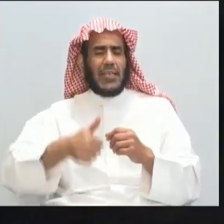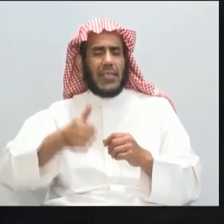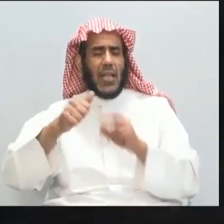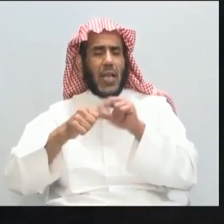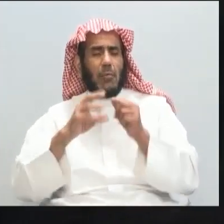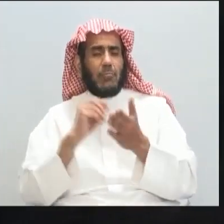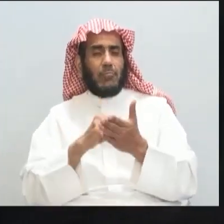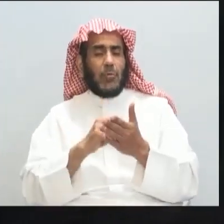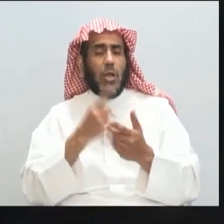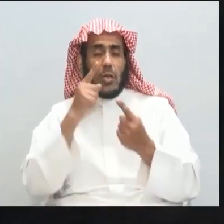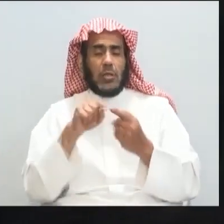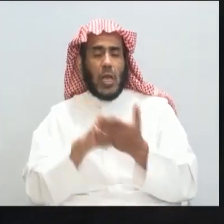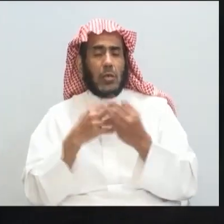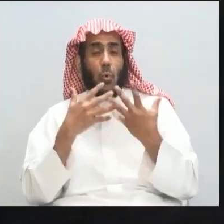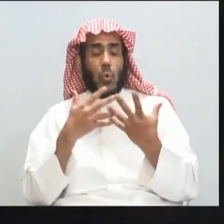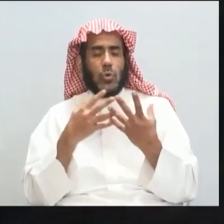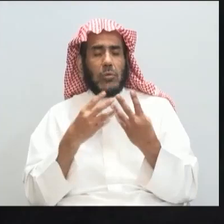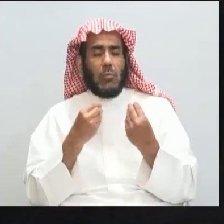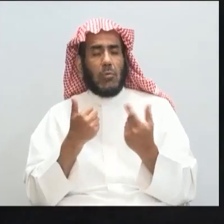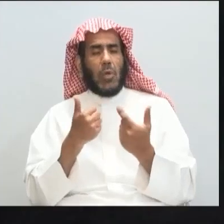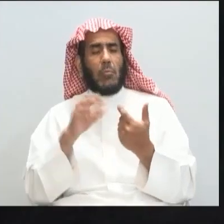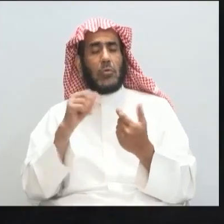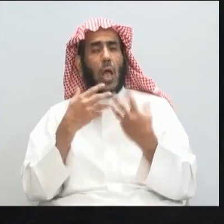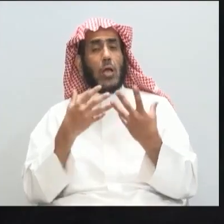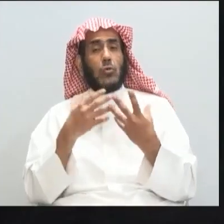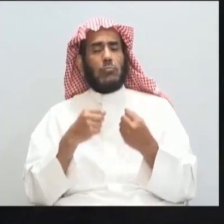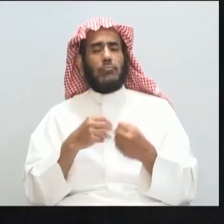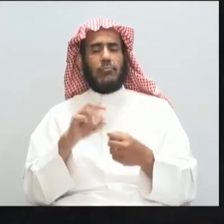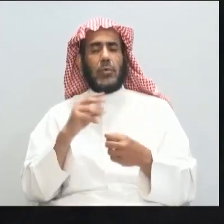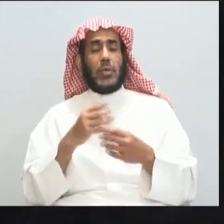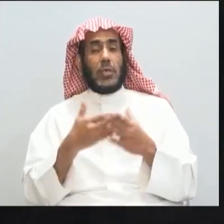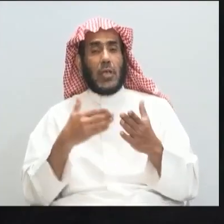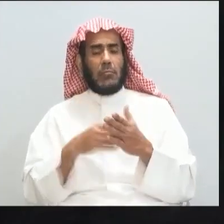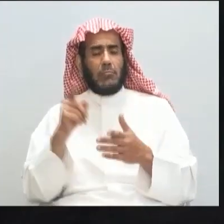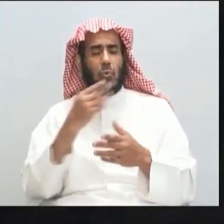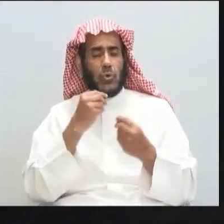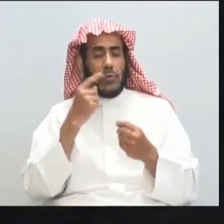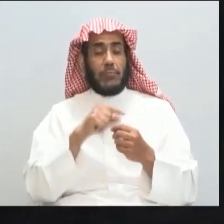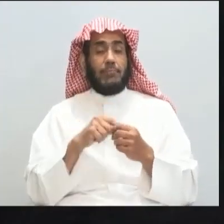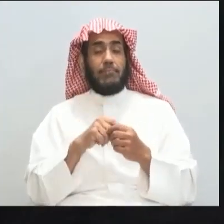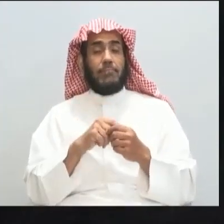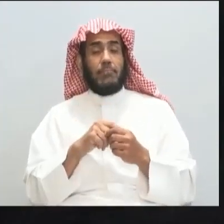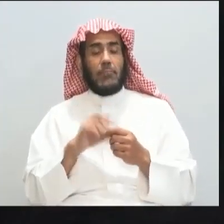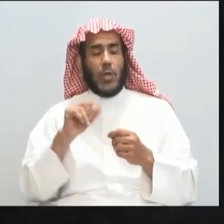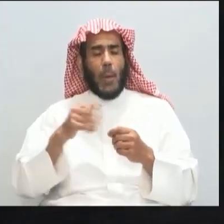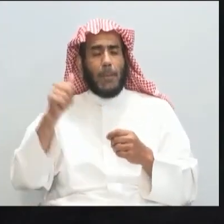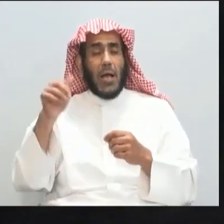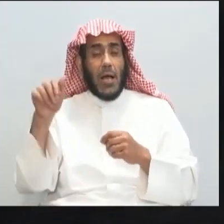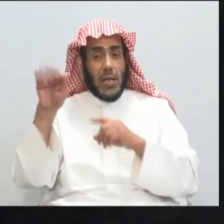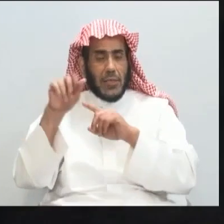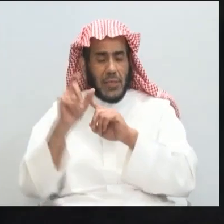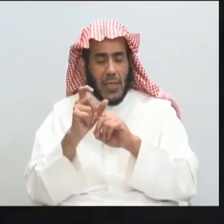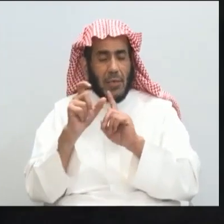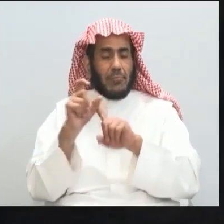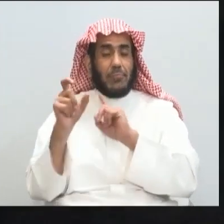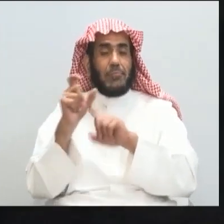الترقيم وقلنا ان كان يتعجب من حسنه ما احسن زيد هنا تعجب فيها اتعجب من حسن زيد واقول ما احسن زيدا ولاحظ